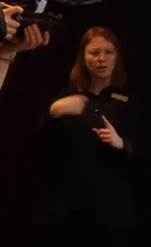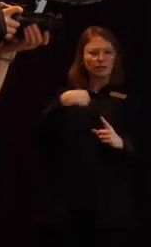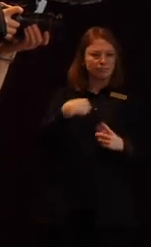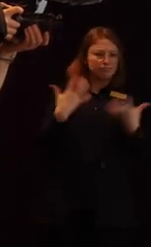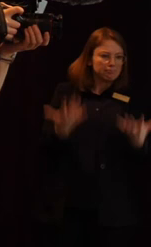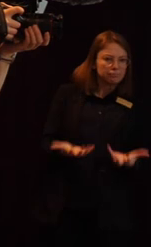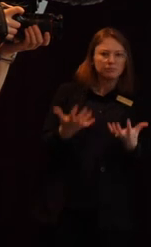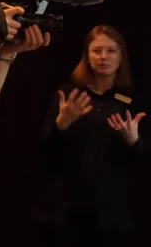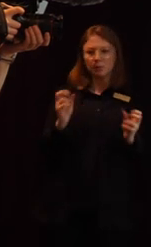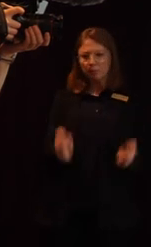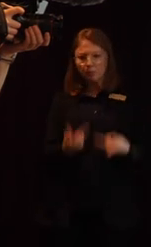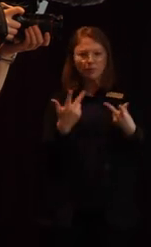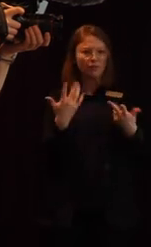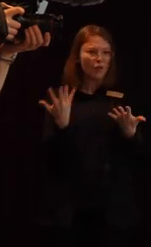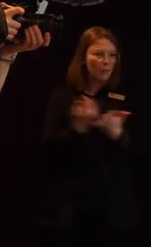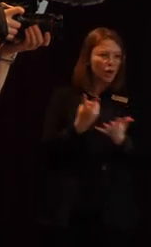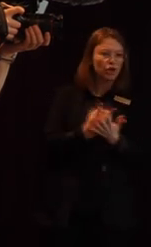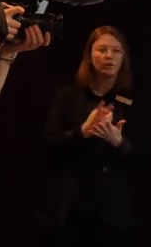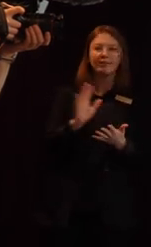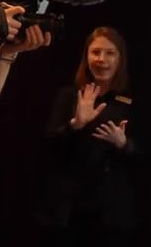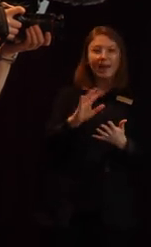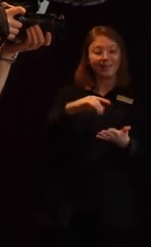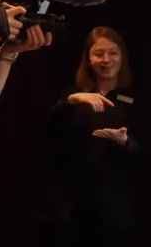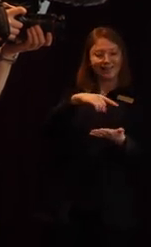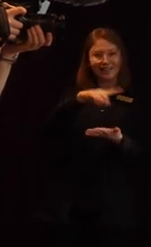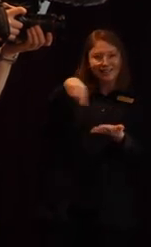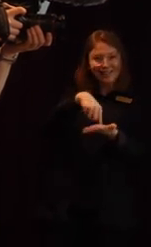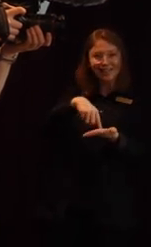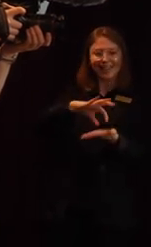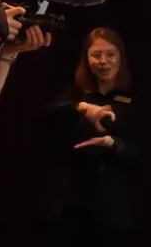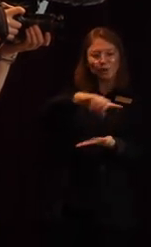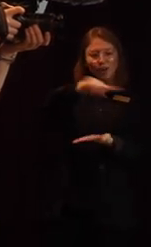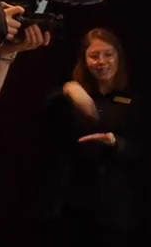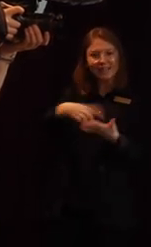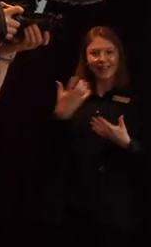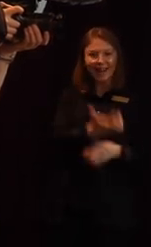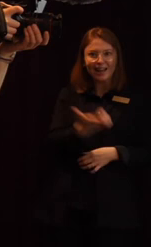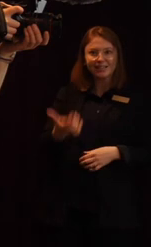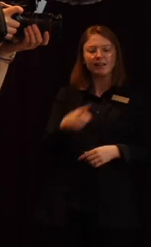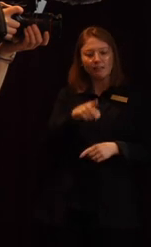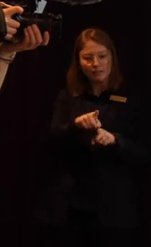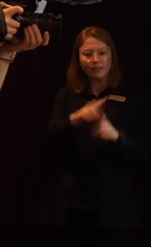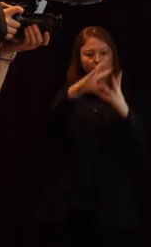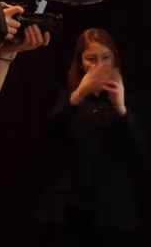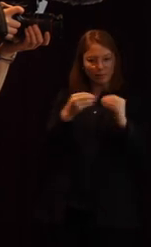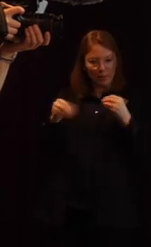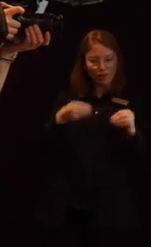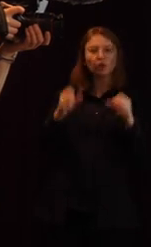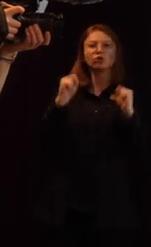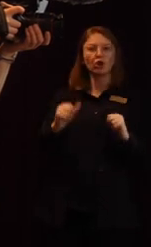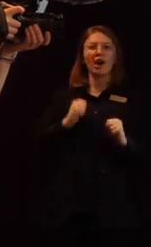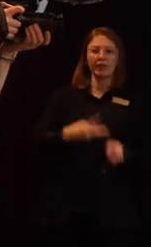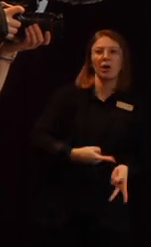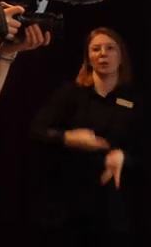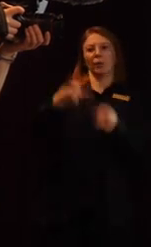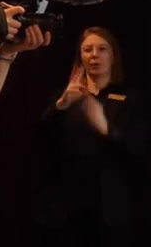annanstans, utan det man tar fram för ett regionalt cancercenter, det ska man sedan använda hela landet. Och jag tänker att vi har sett att den modellen är